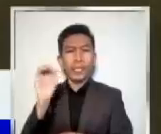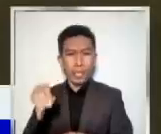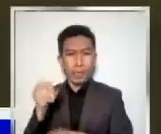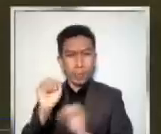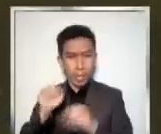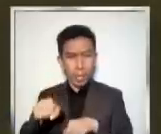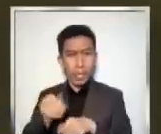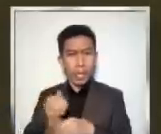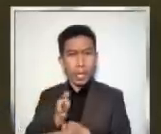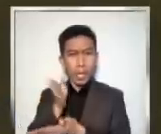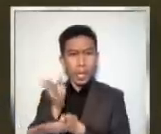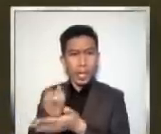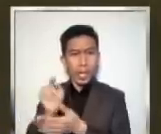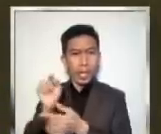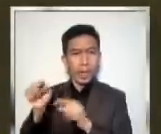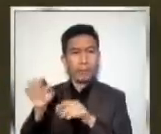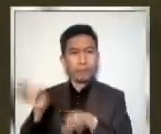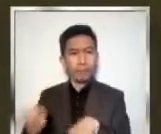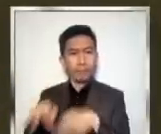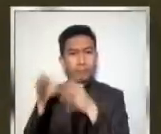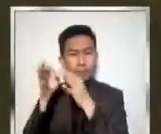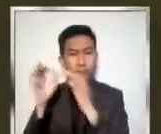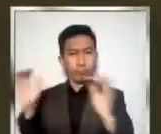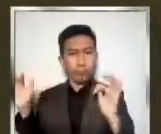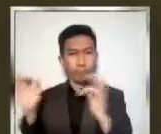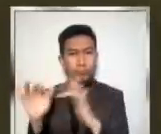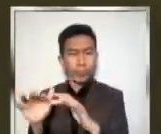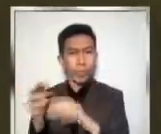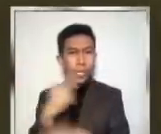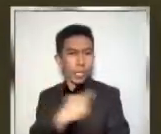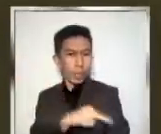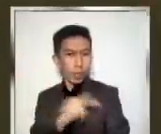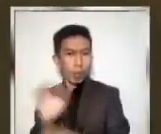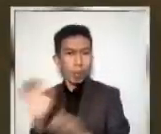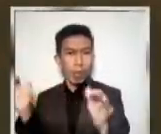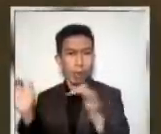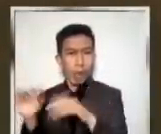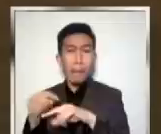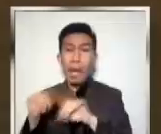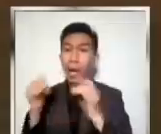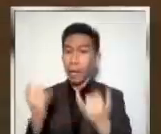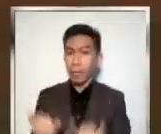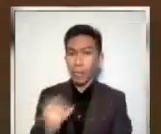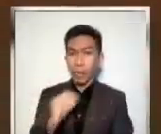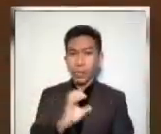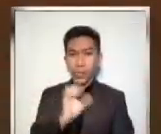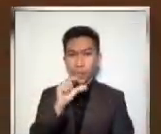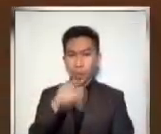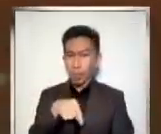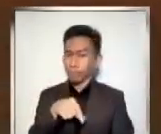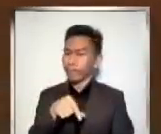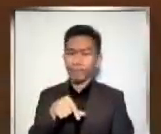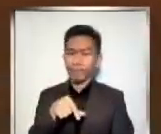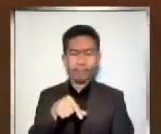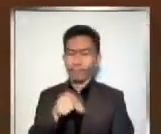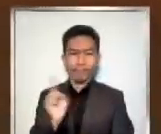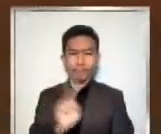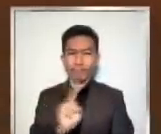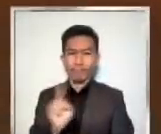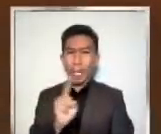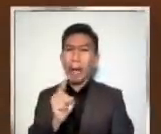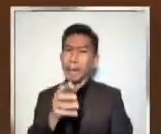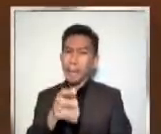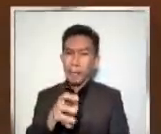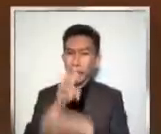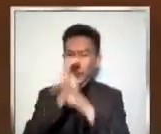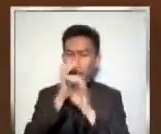mga mass gathering, kabilang na yung religious gathering, ngayong nasa ECQ tayo ay mahigpit na itong ipinagbabawal. Pero ayon naman sa mga nakausap nating